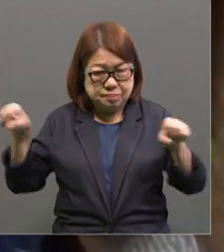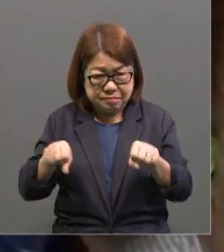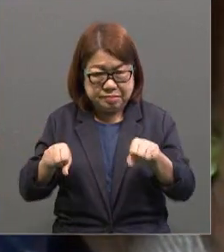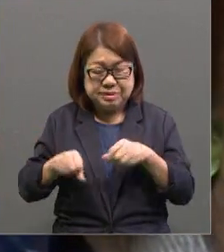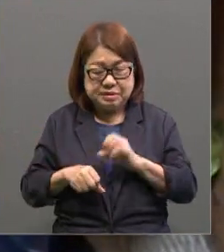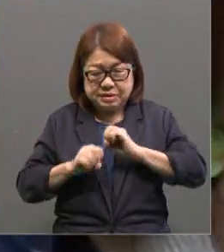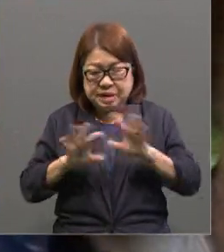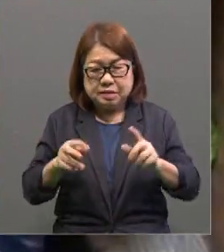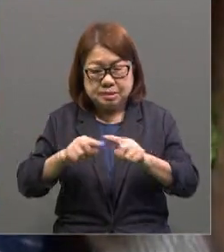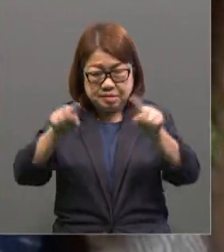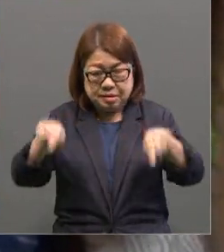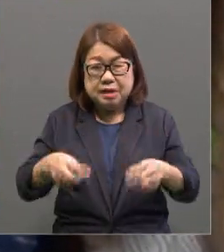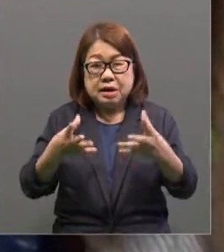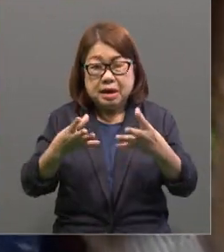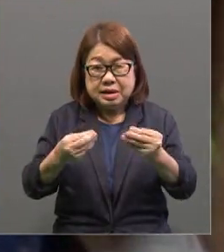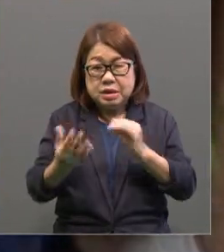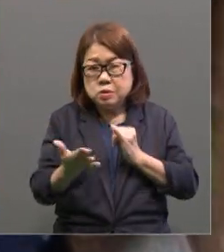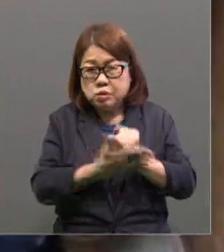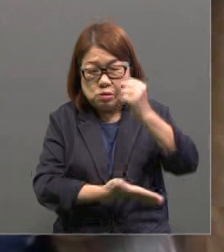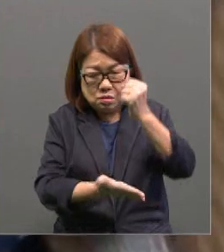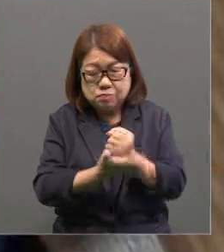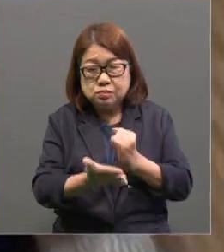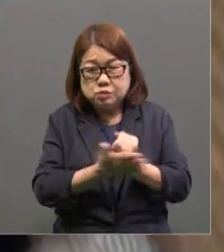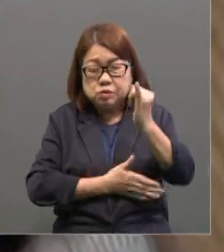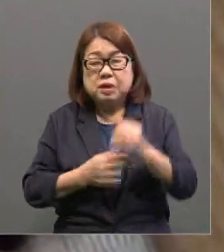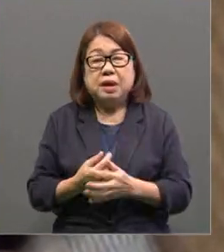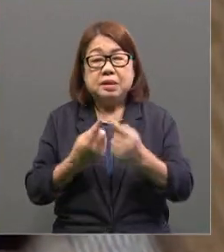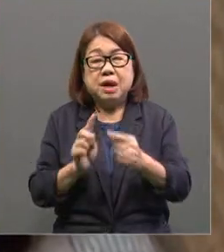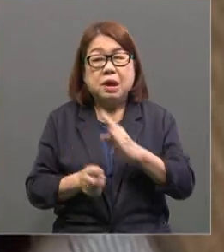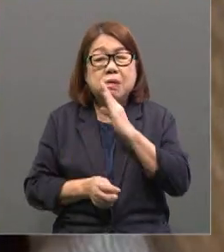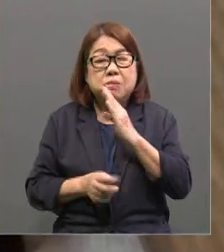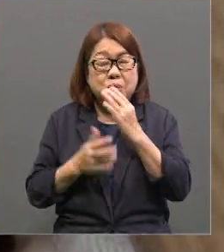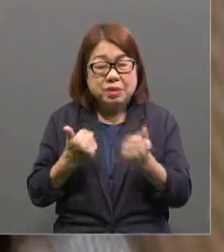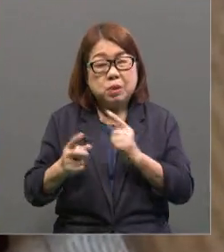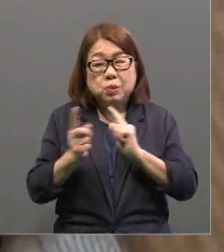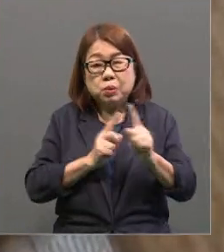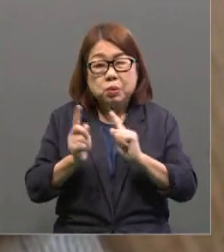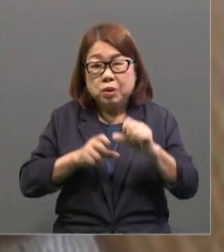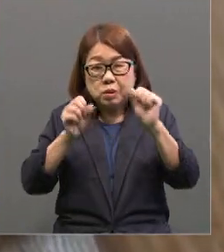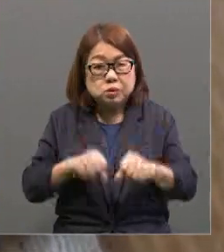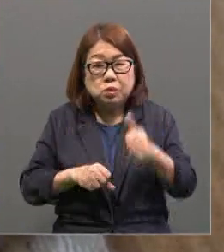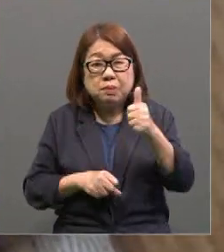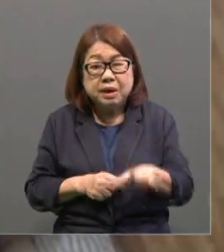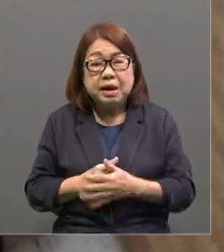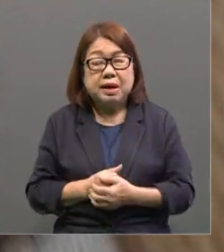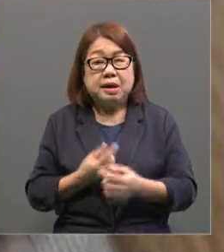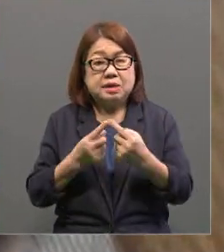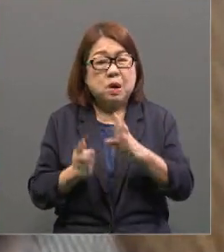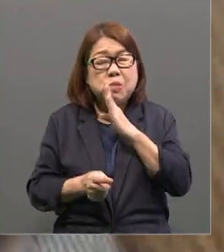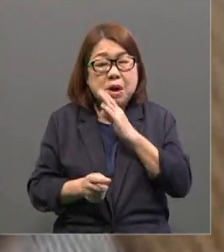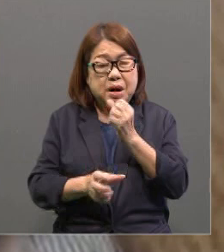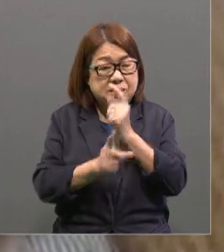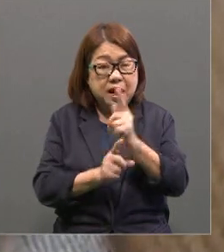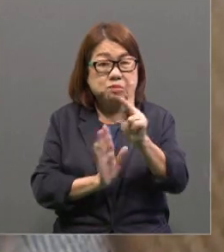ขายนั้นสมบูรณ์ตามกฎหมายแล้วถ้าหากว่าต่อมามันเกิดกรณีที่ไม่สามารถตกลงกันได้ถ้าคุณทำตามที่มันถูกต้อง